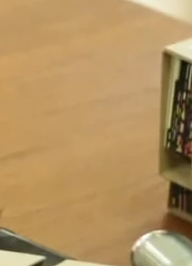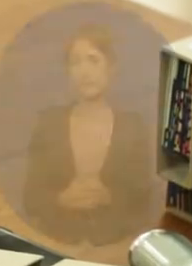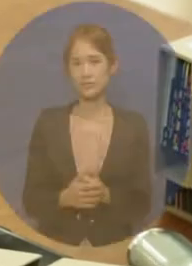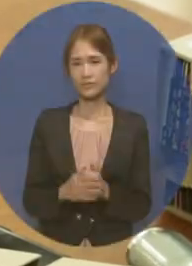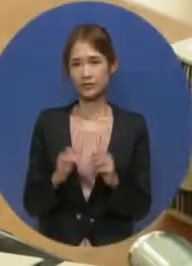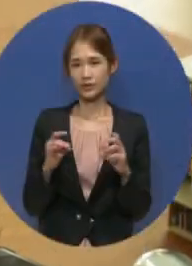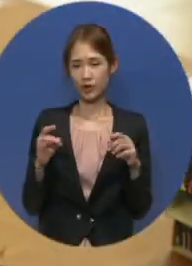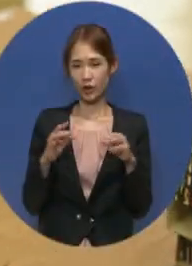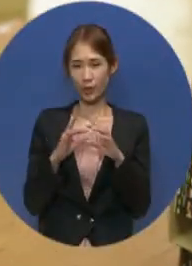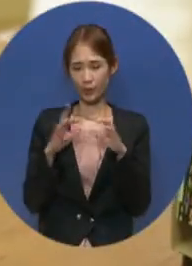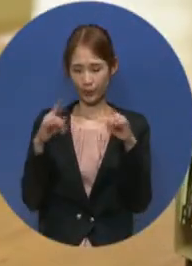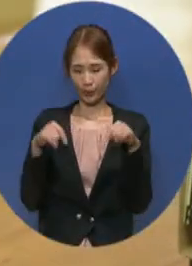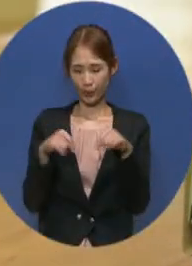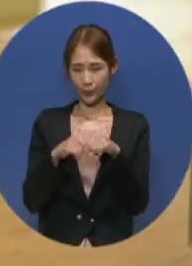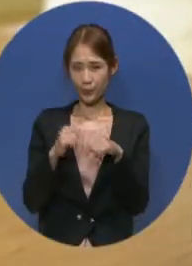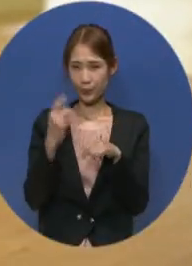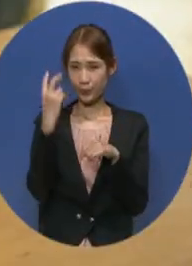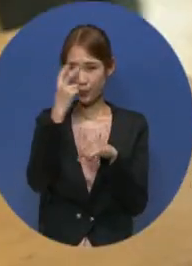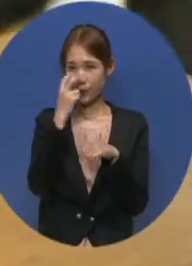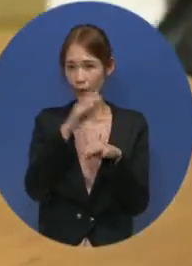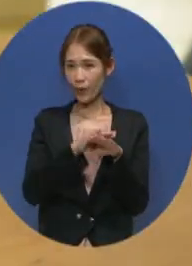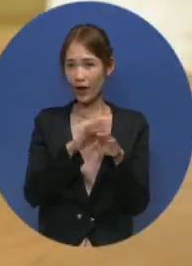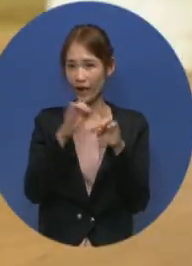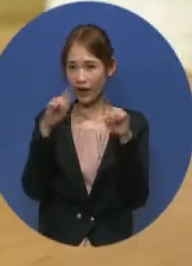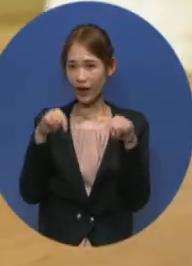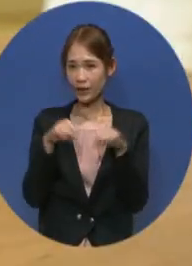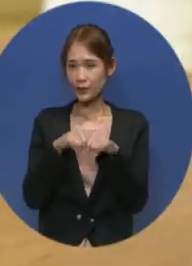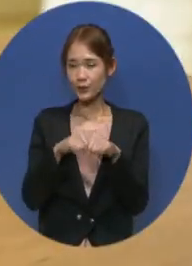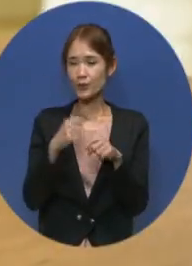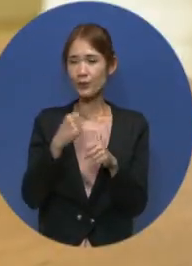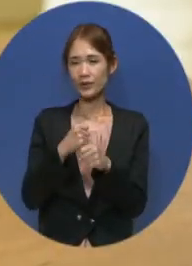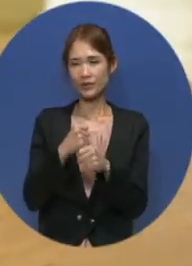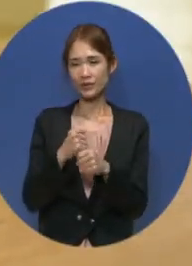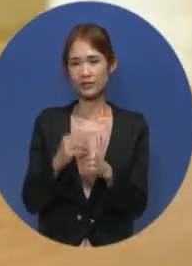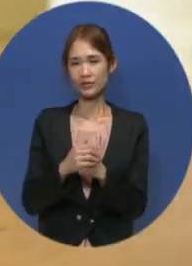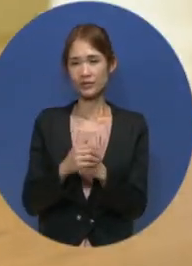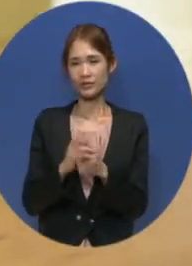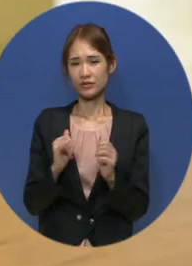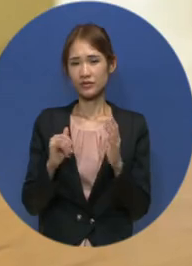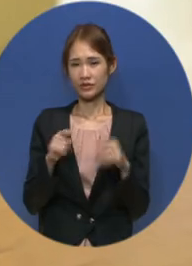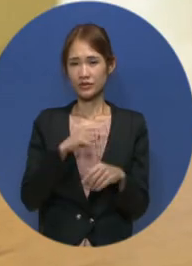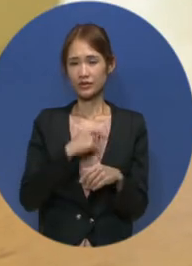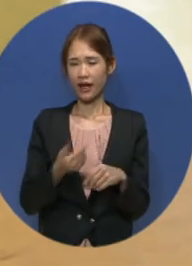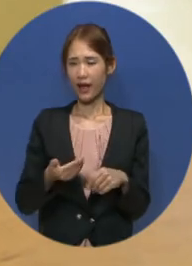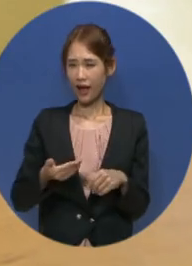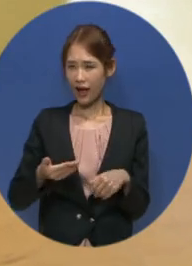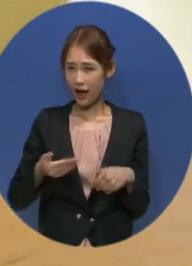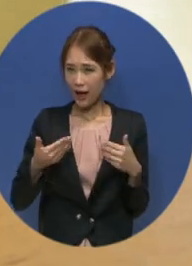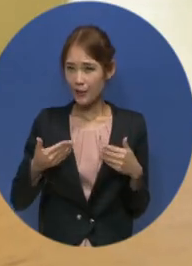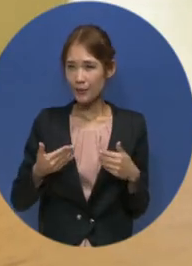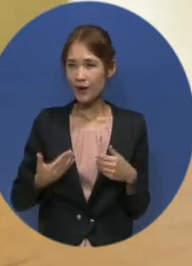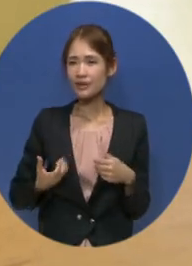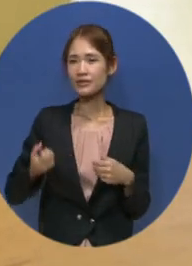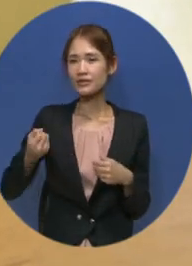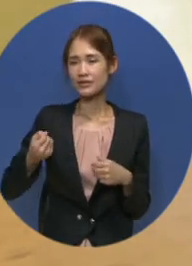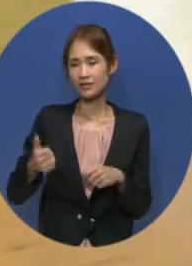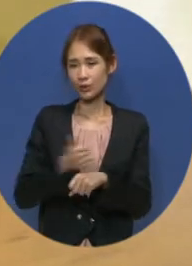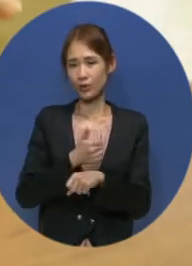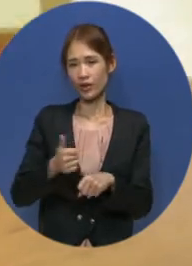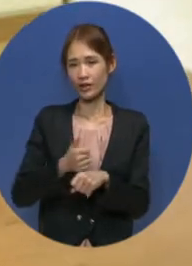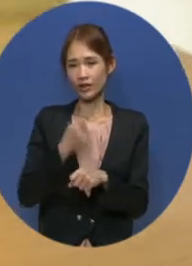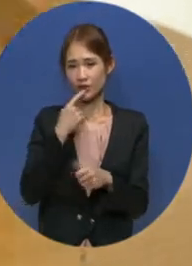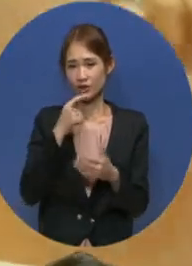거치대의 보관 케이스 역시 재생지로 만들어지는데요. 세상에서 가장 가볍고 휴대하기 편한